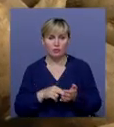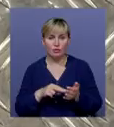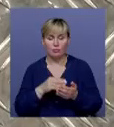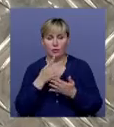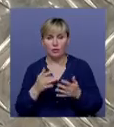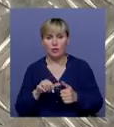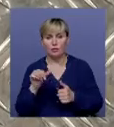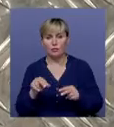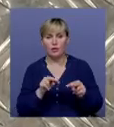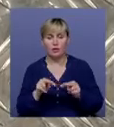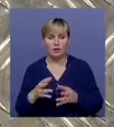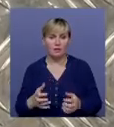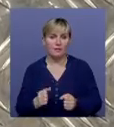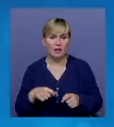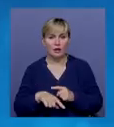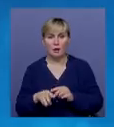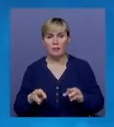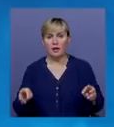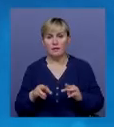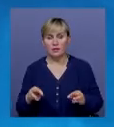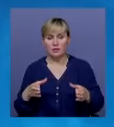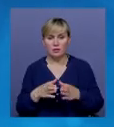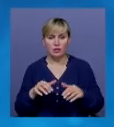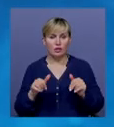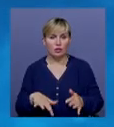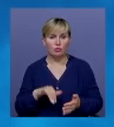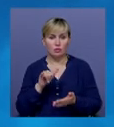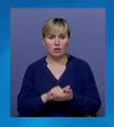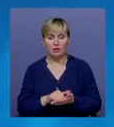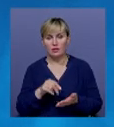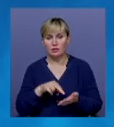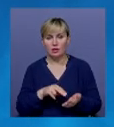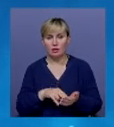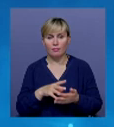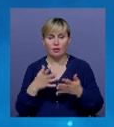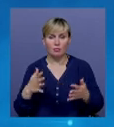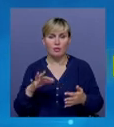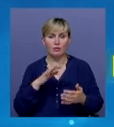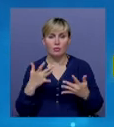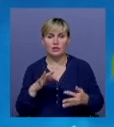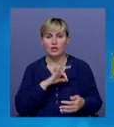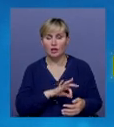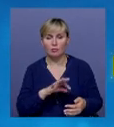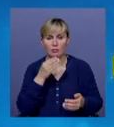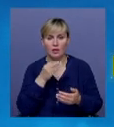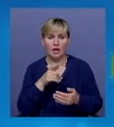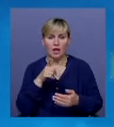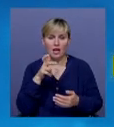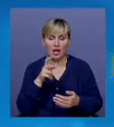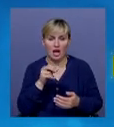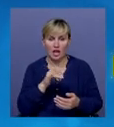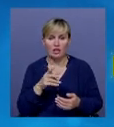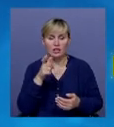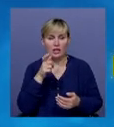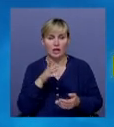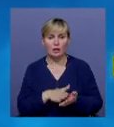продуктов на особый контроль взяли в самом правительстве. В Кабмине решили установить предельные цены на наиболее востребованные продукты. Туда вошли гречка, рис,